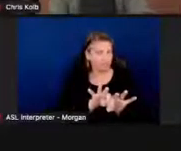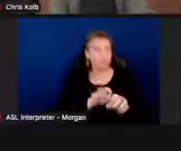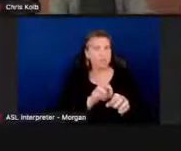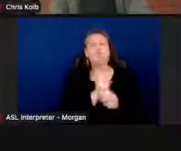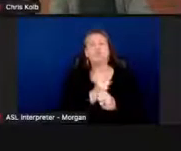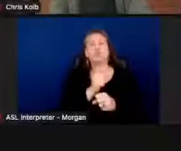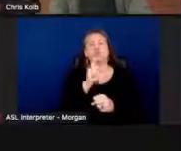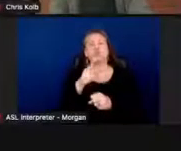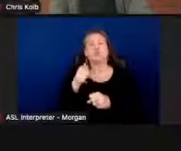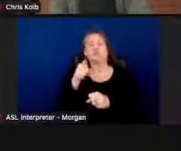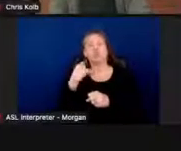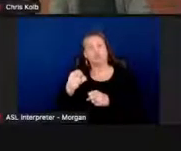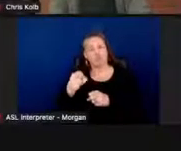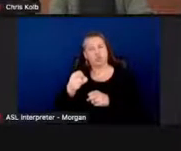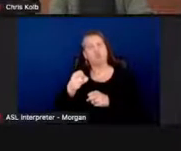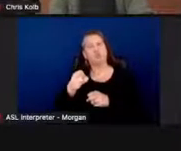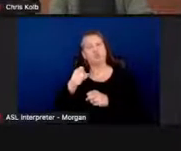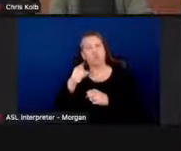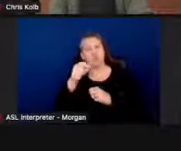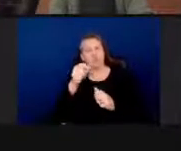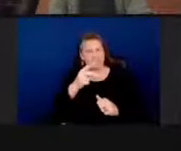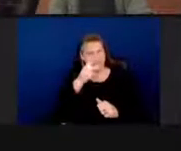yote?